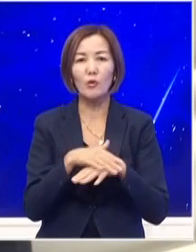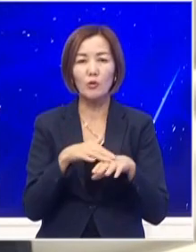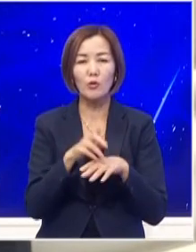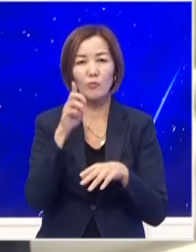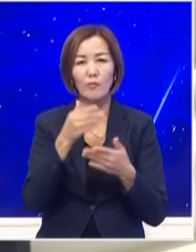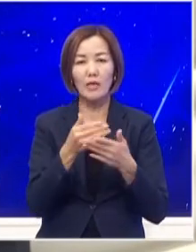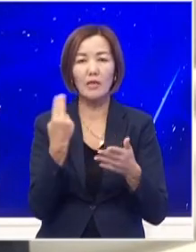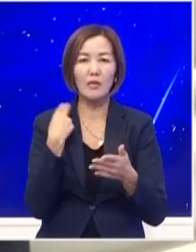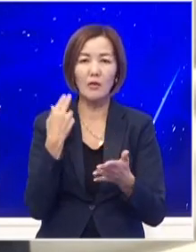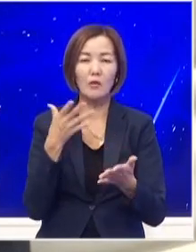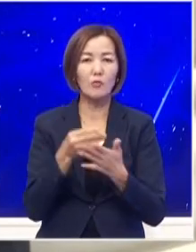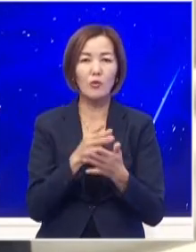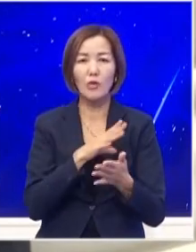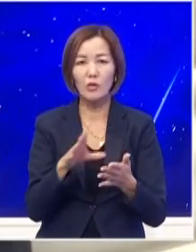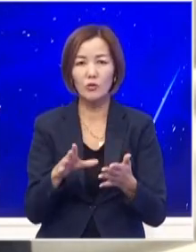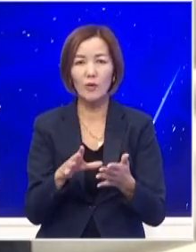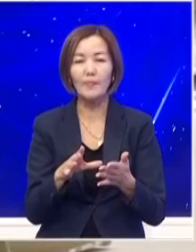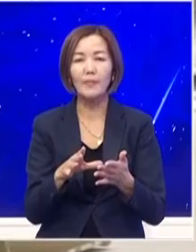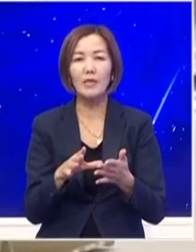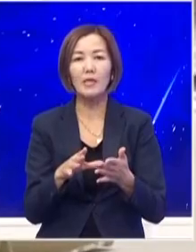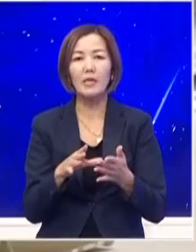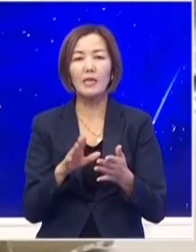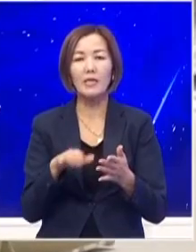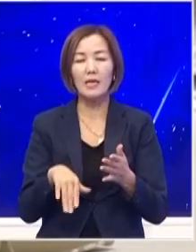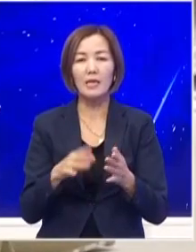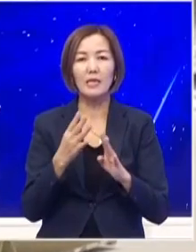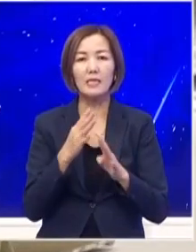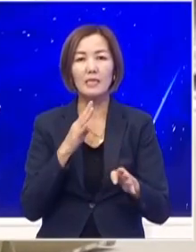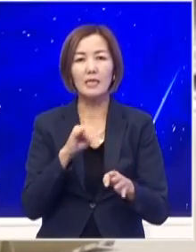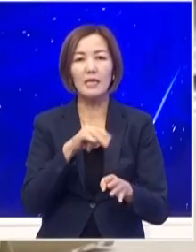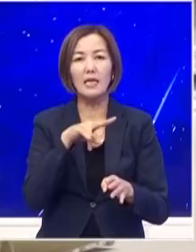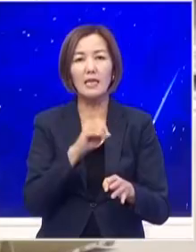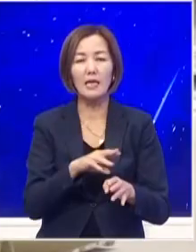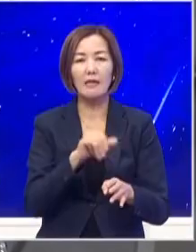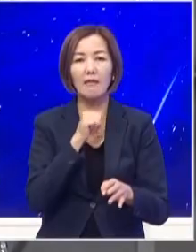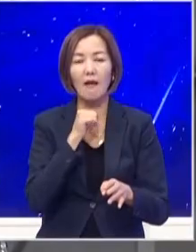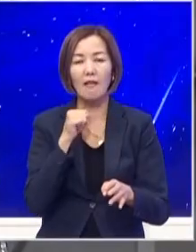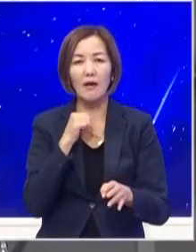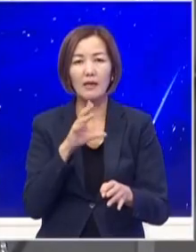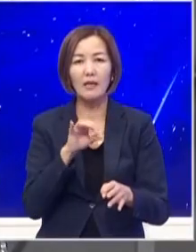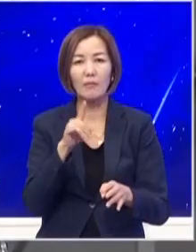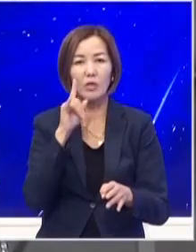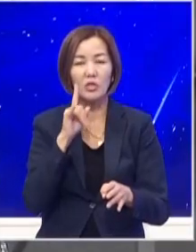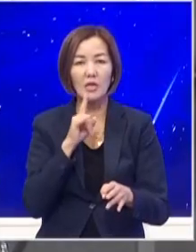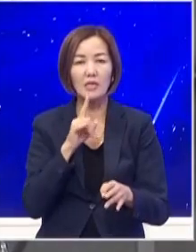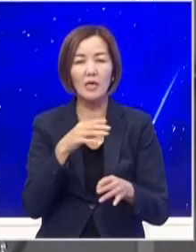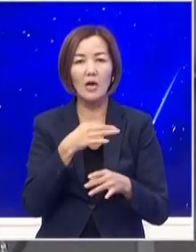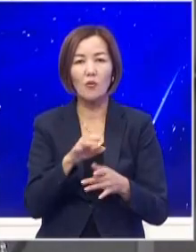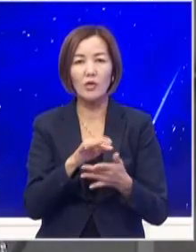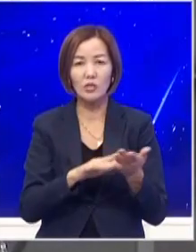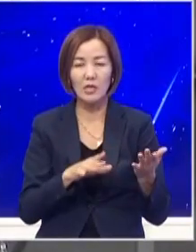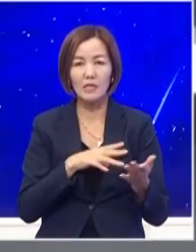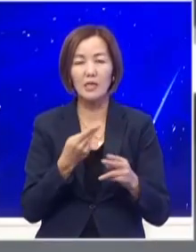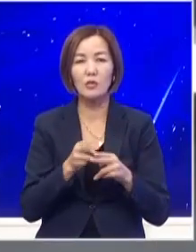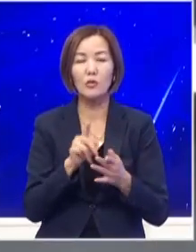мемлекет алдында берешегін өтемей жүр. Мұған кейінгі тізбекті Әле, Талғар, Еңбекші Қазақ ауданы жалғастырады.